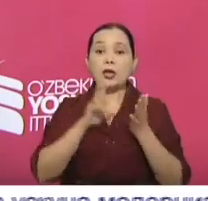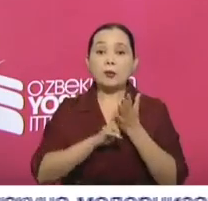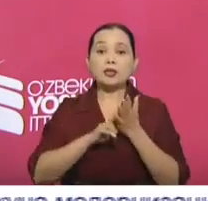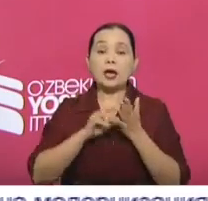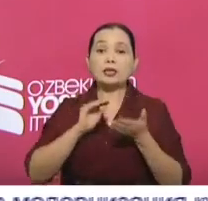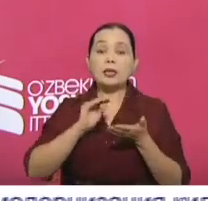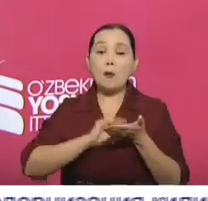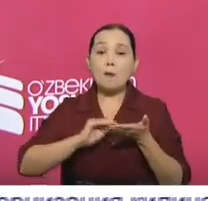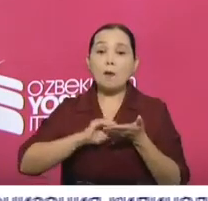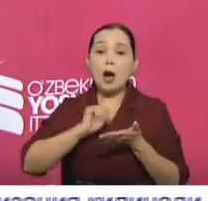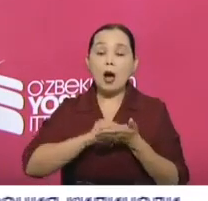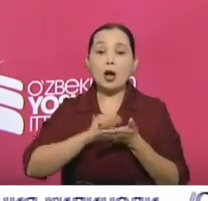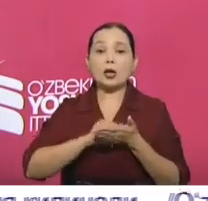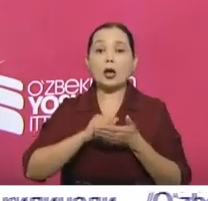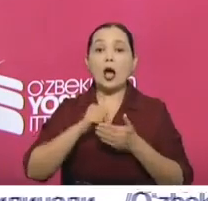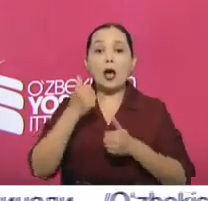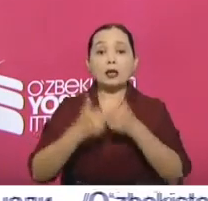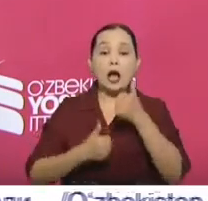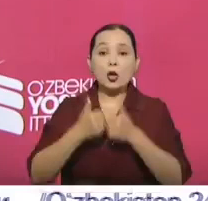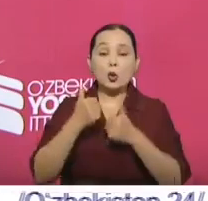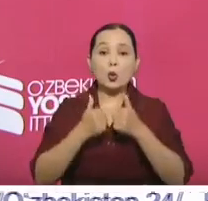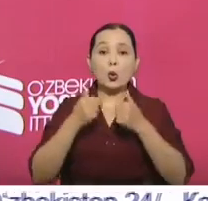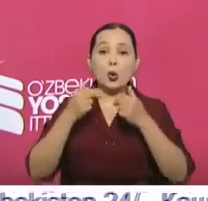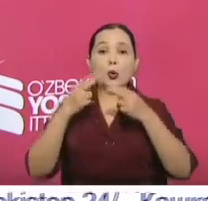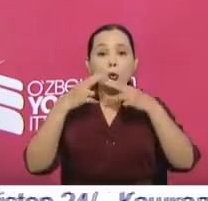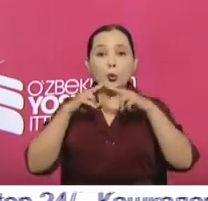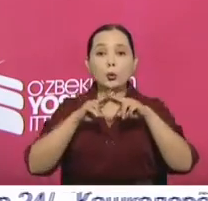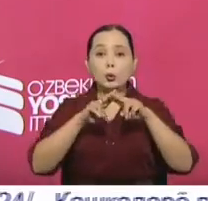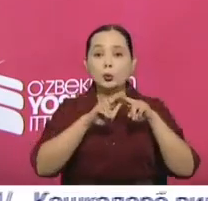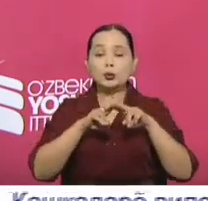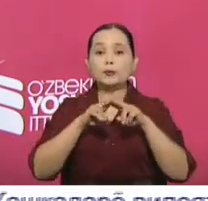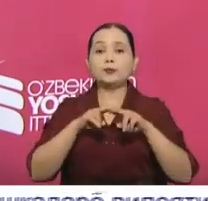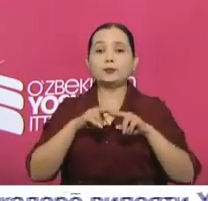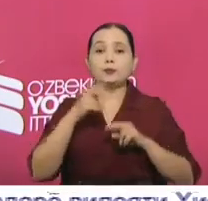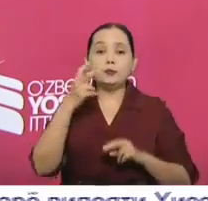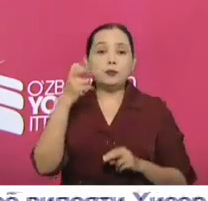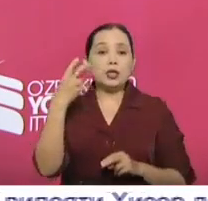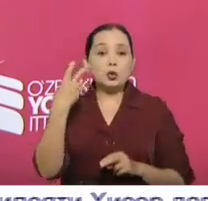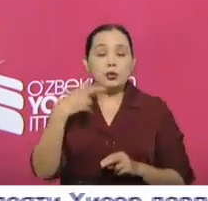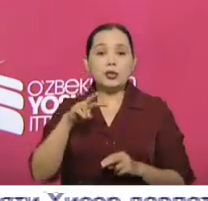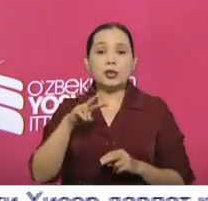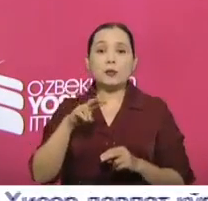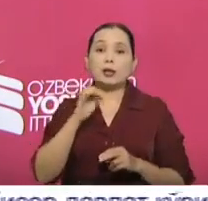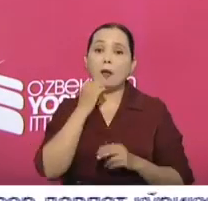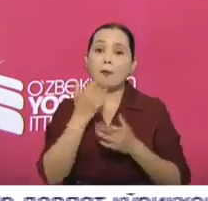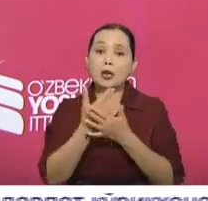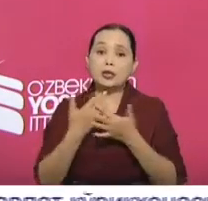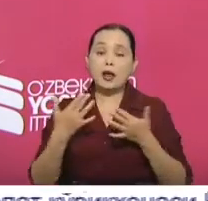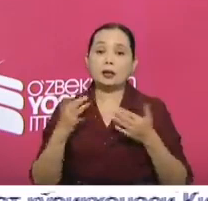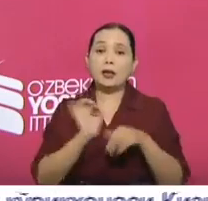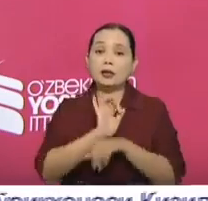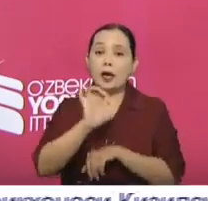maqola, uydagi yulduzlar tanlovi ishtirokchilari uchun 220 targ'ibot materiallari